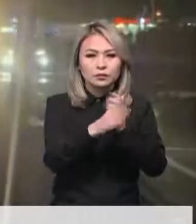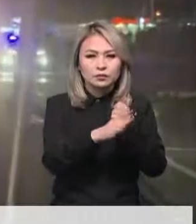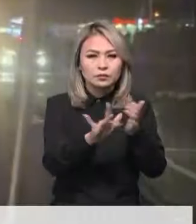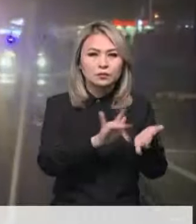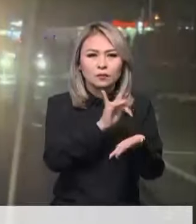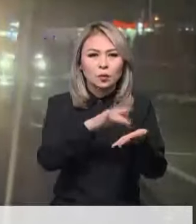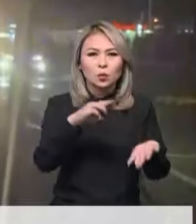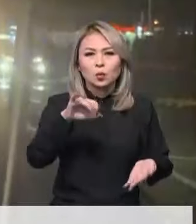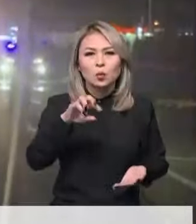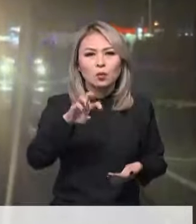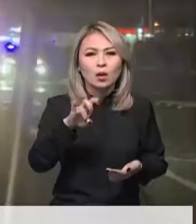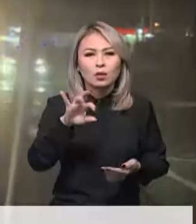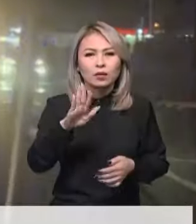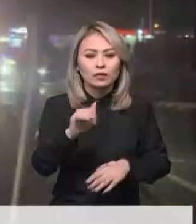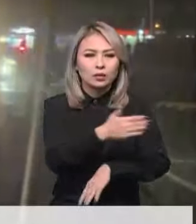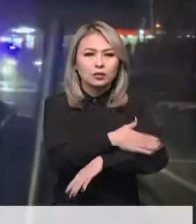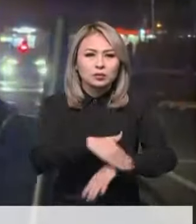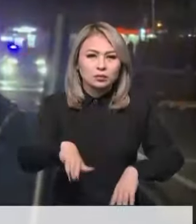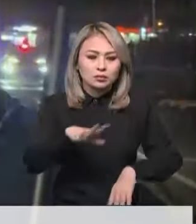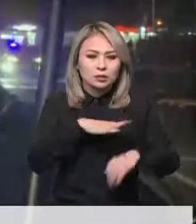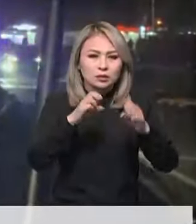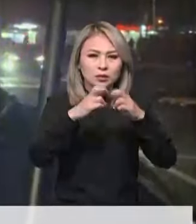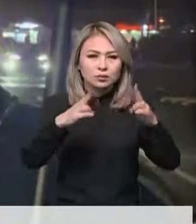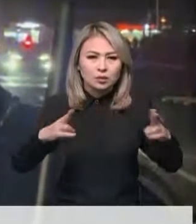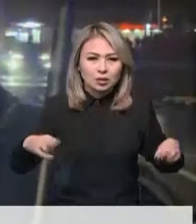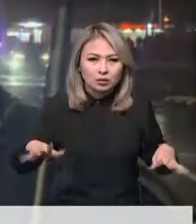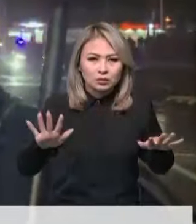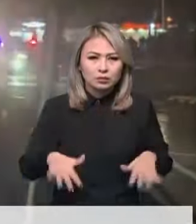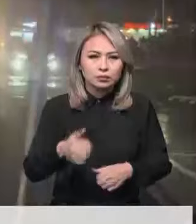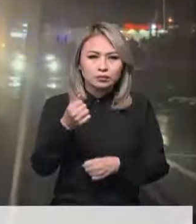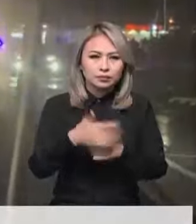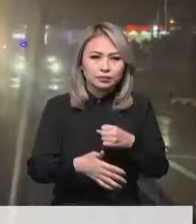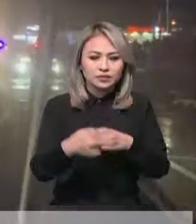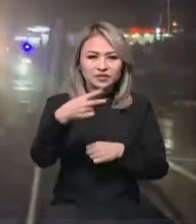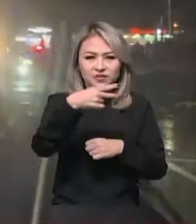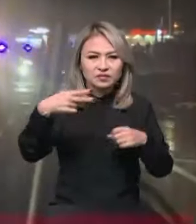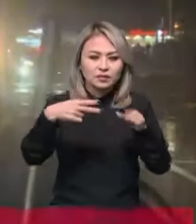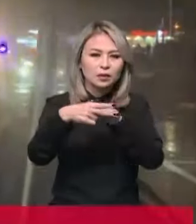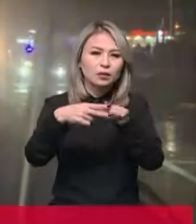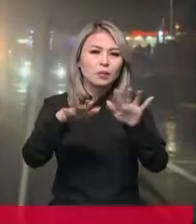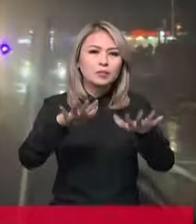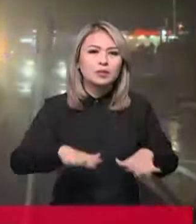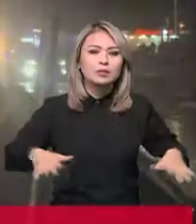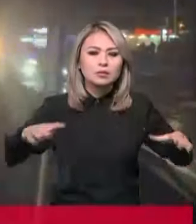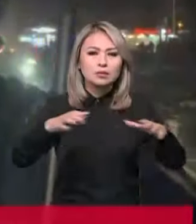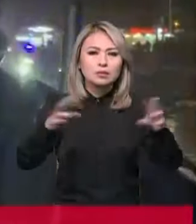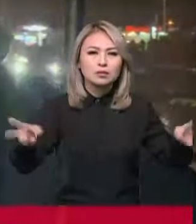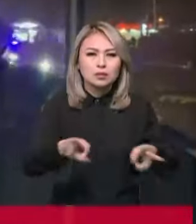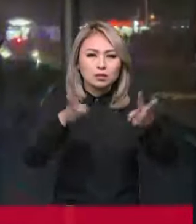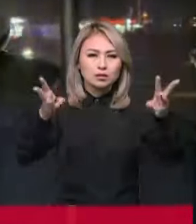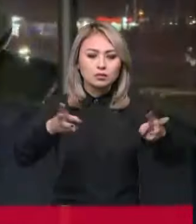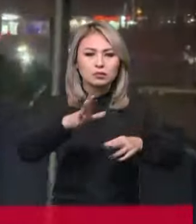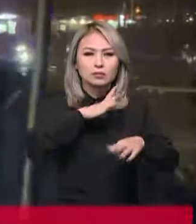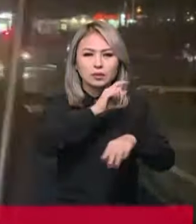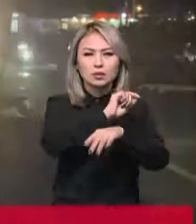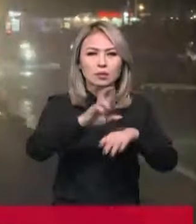Құлманова көшесі 111-А ғимаратында 2-ші қабатта 4-ші шығу бойынша аппарат кетті. Байзар